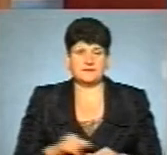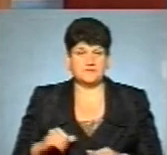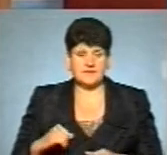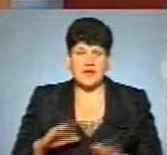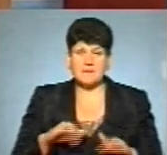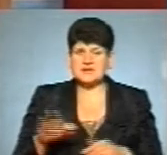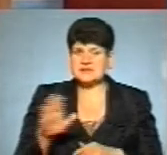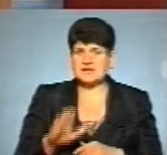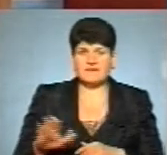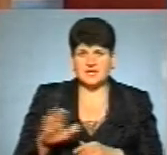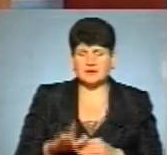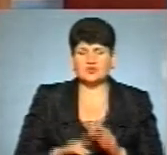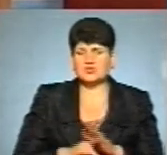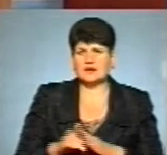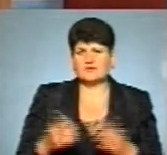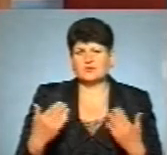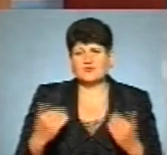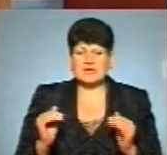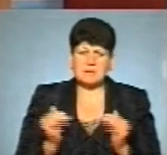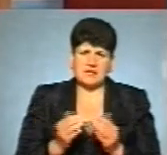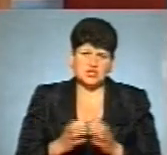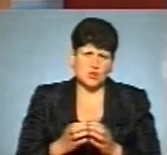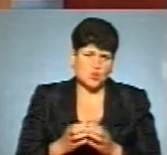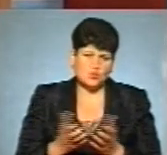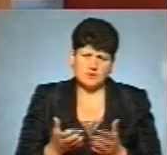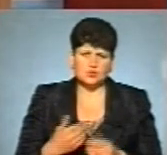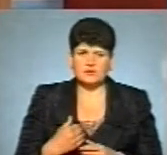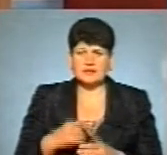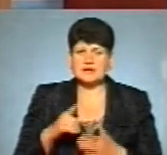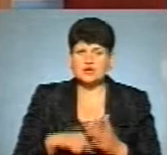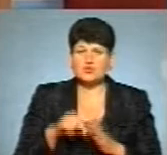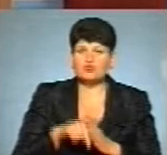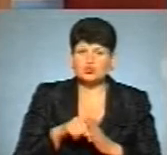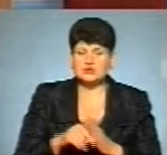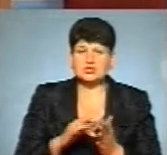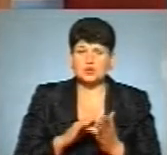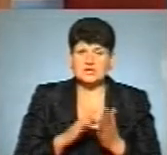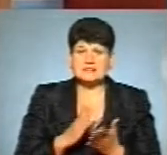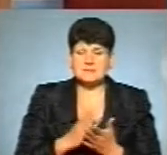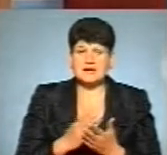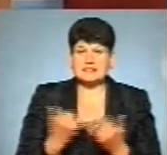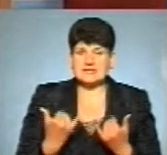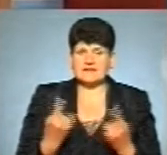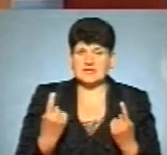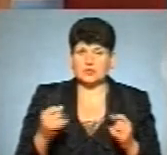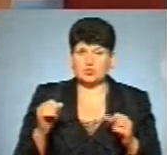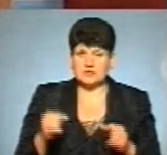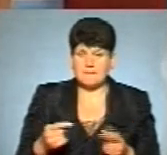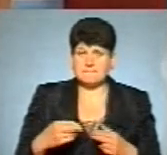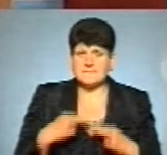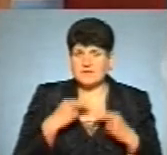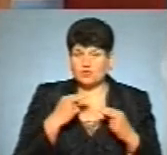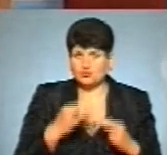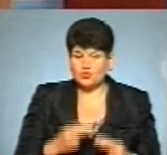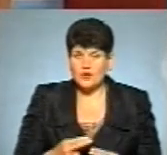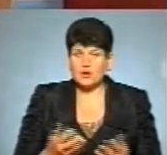після вересня відпочивають там менші групи. Через те, я надію, що внутрішній туризм має зараз велику можливість привернути до себе увагу